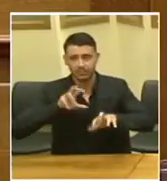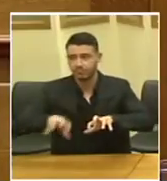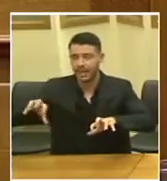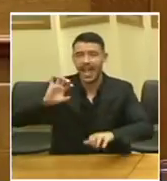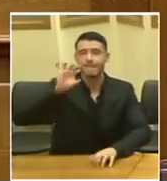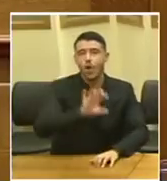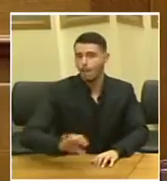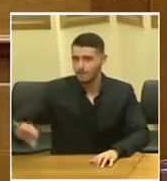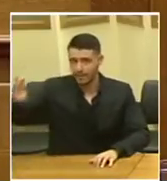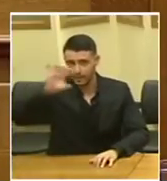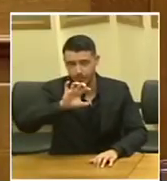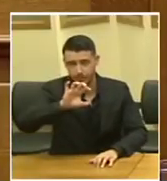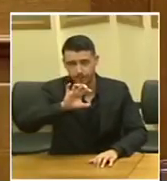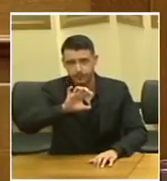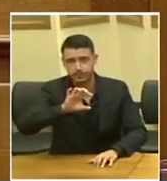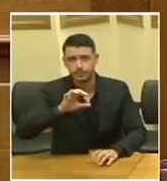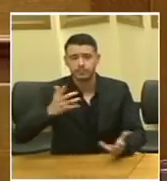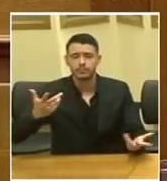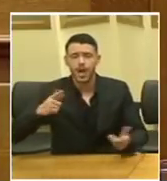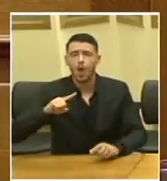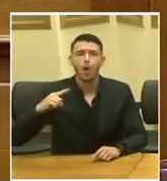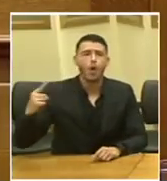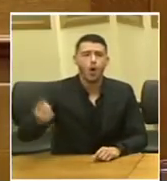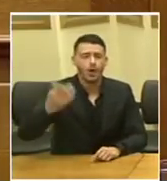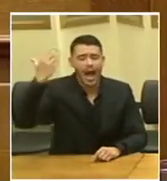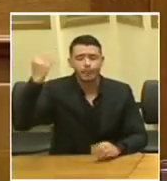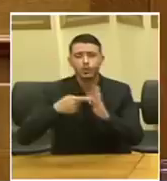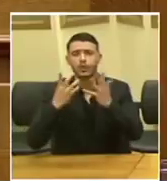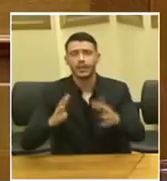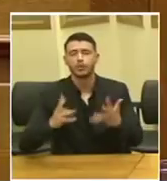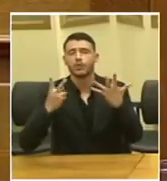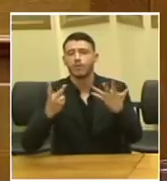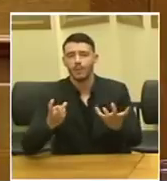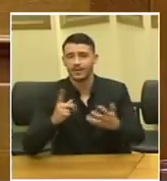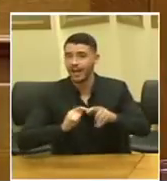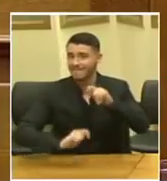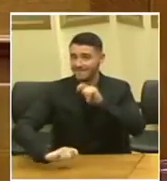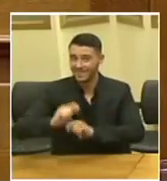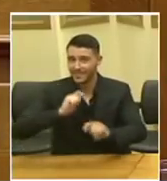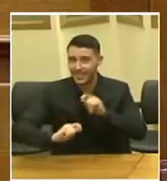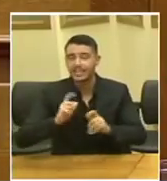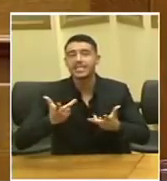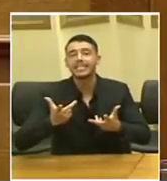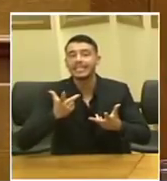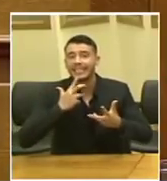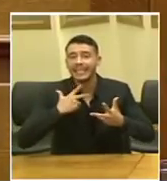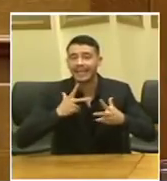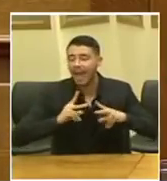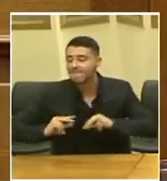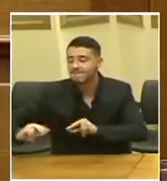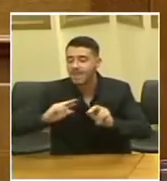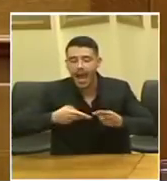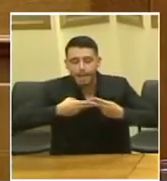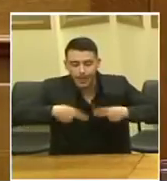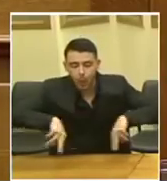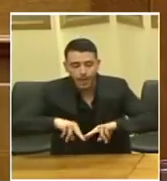με απαρχή την Ostpolitik του Willy Brandt στη δεκαετία του 70, φτιάξαν κοινές επιτροπές για να δούνε τα προβλήματα